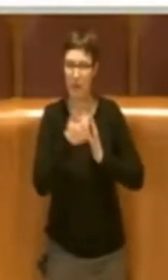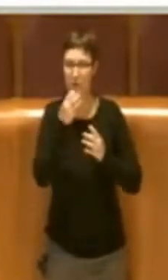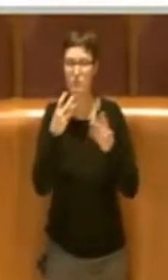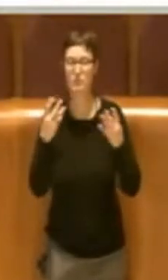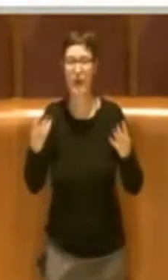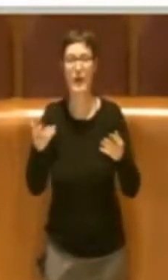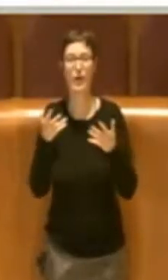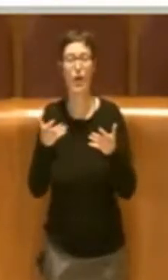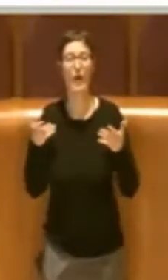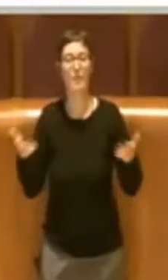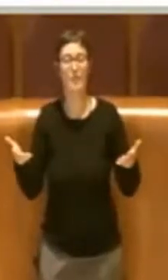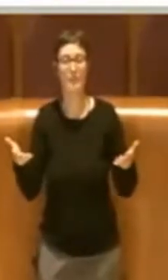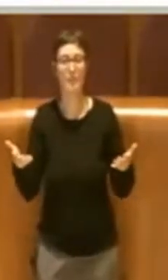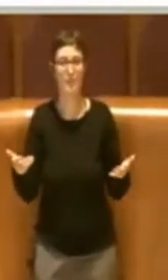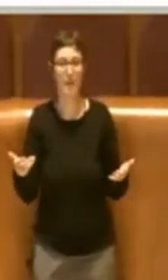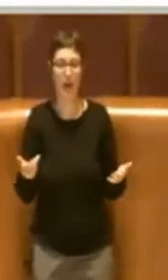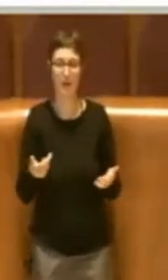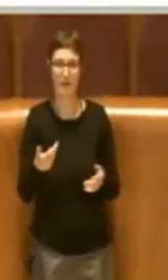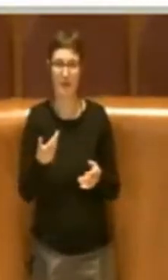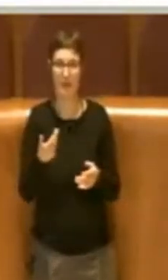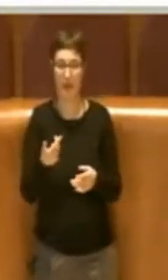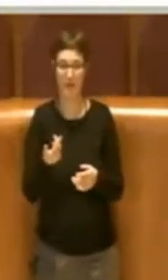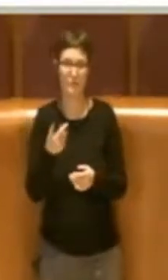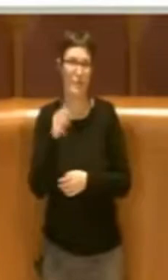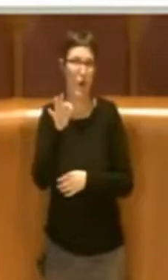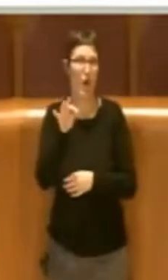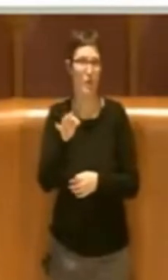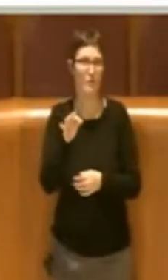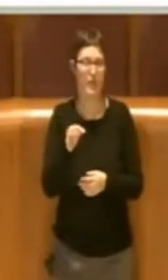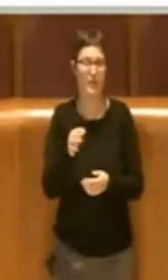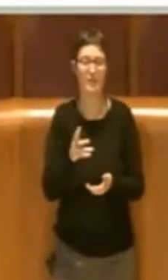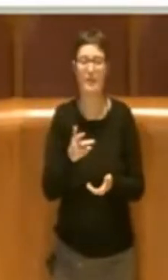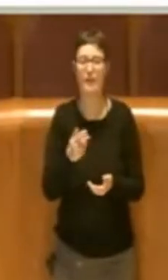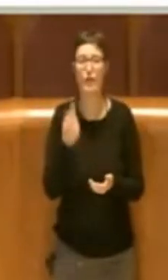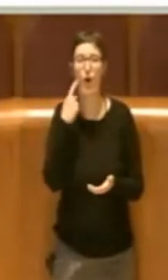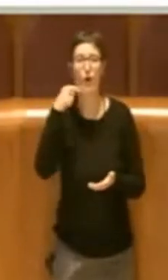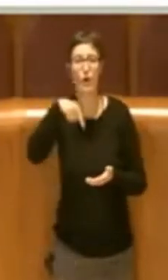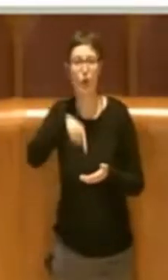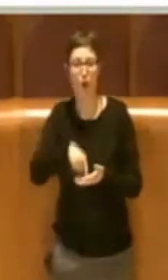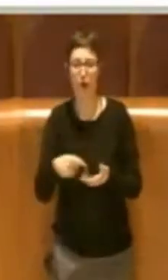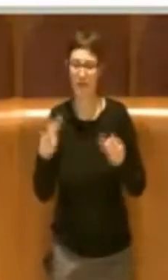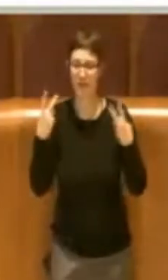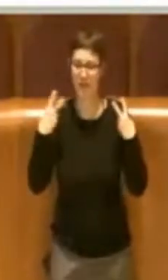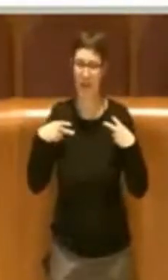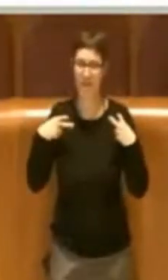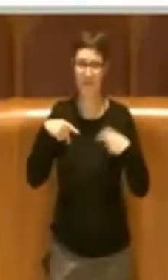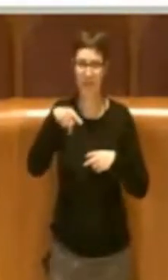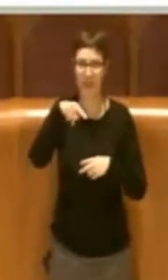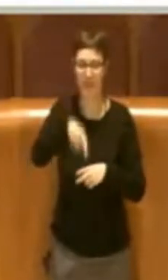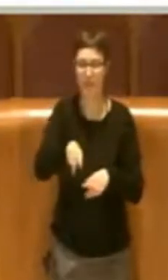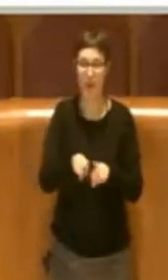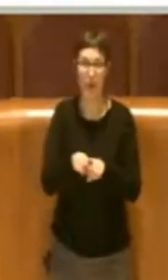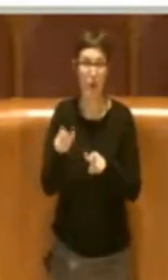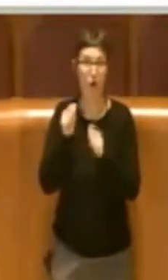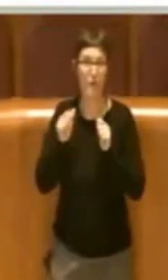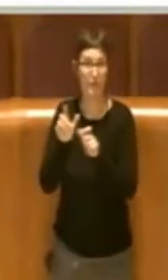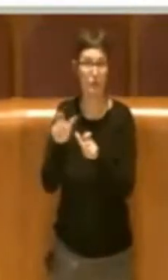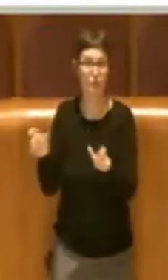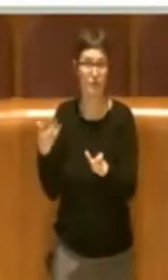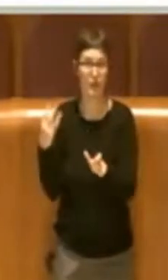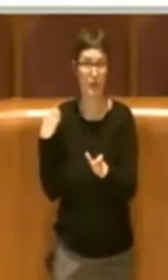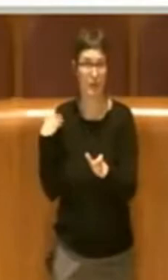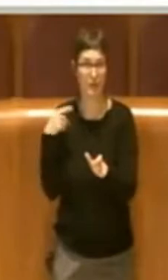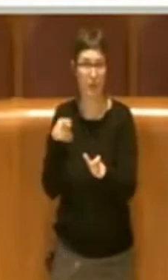campagna, per rivivere ed essere fruito dai cittadini come richiesto da loro, deve essere